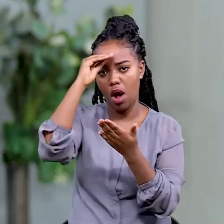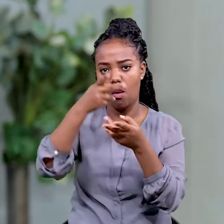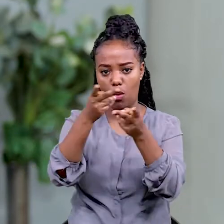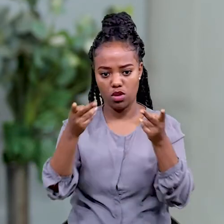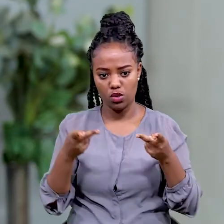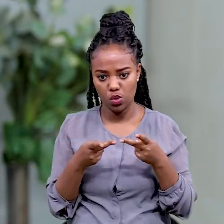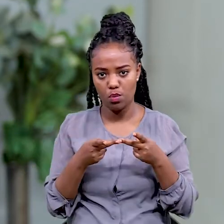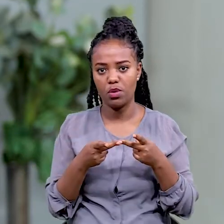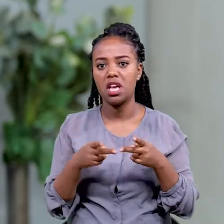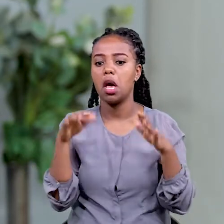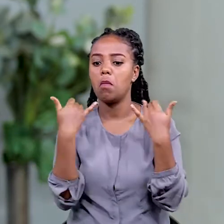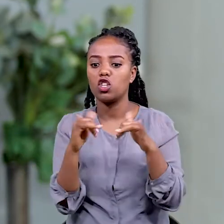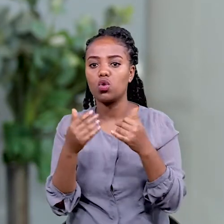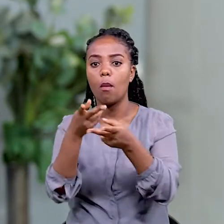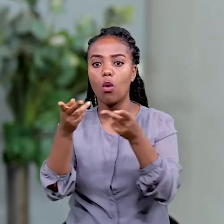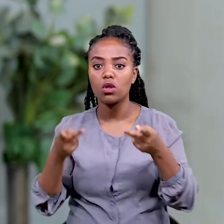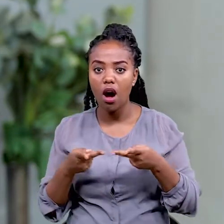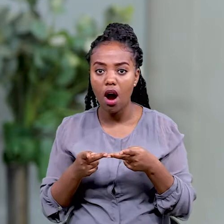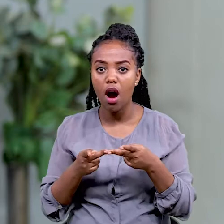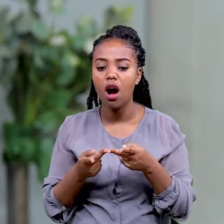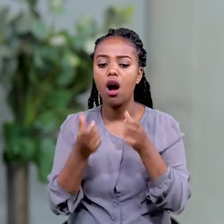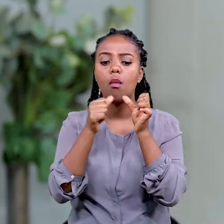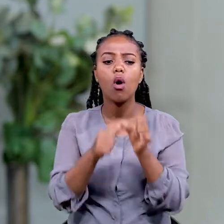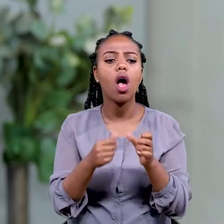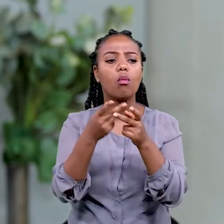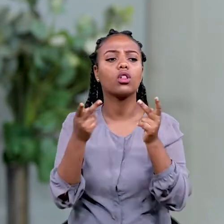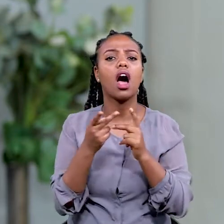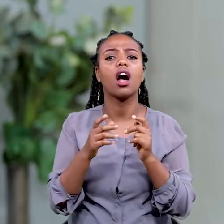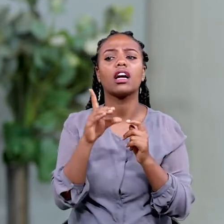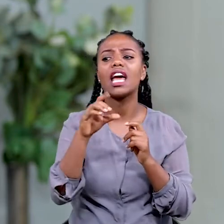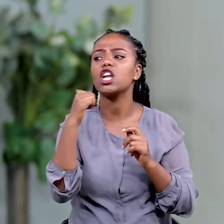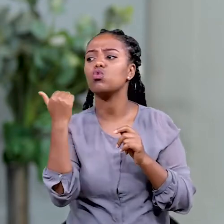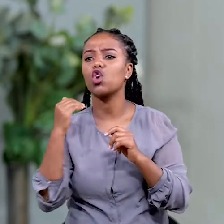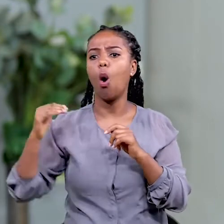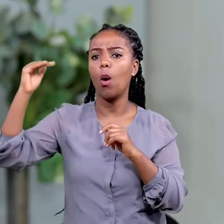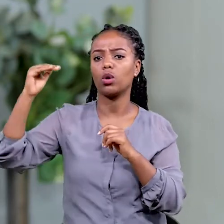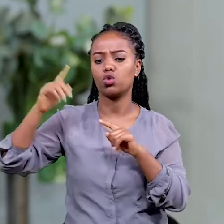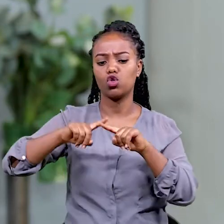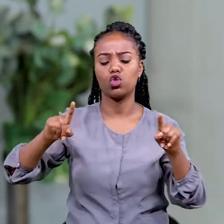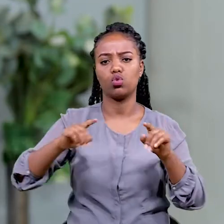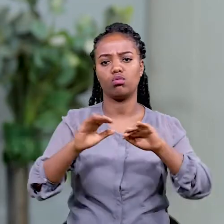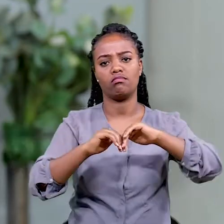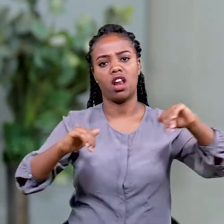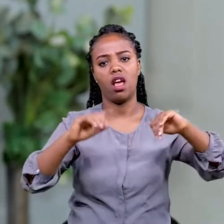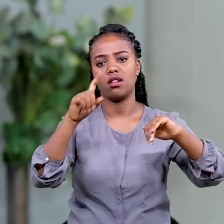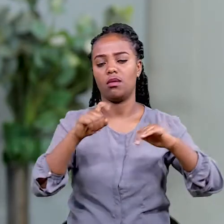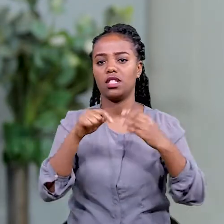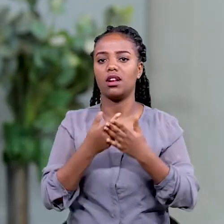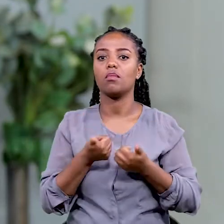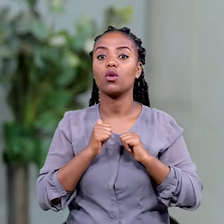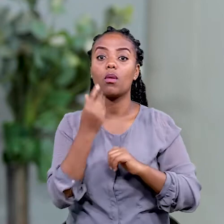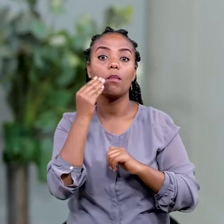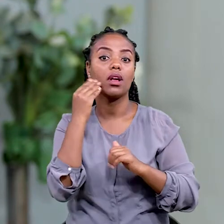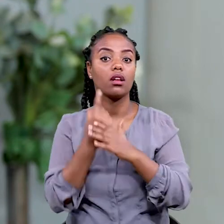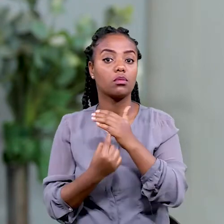የመማሪያ ቦታቸውም የመጫወቻ ቦታቸውም የማውያ ቦታቸውም ከሌሎች አዋቂዎች መለየት አለበት ማለት ነው። ስለዚህ የሚኖሩበት